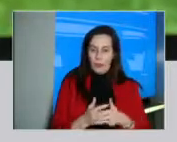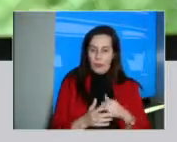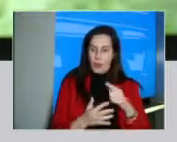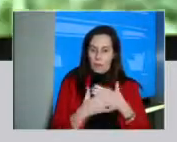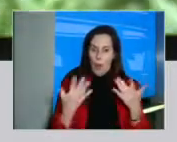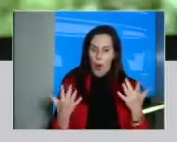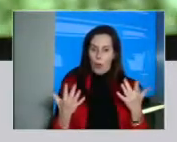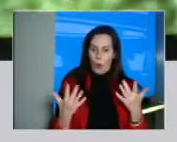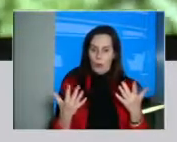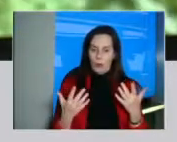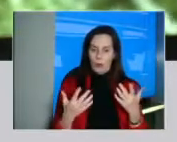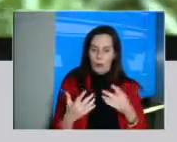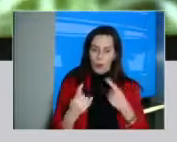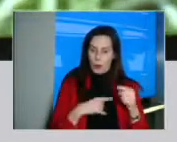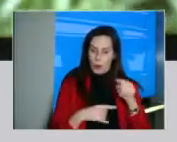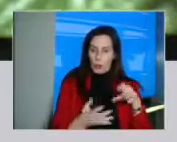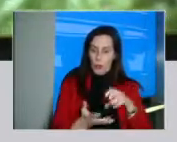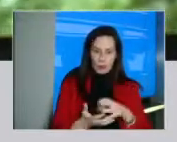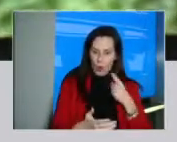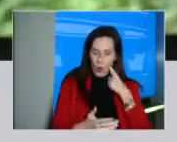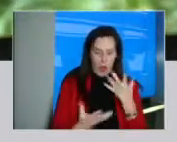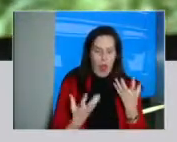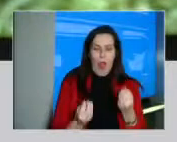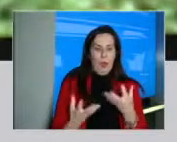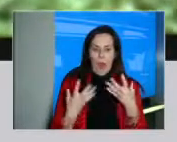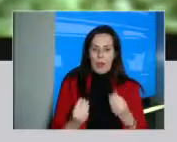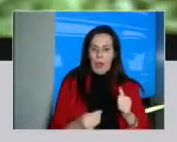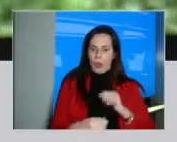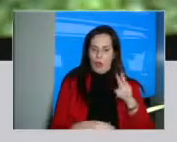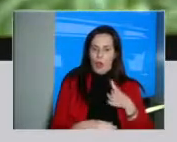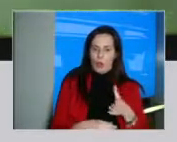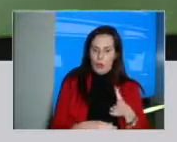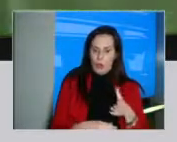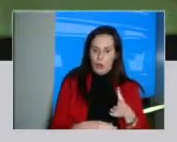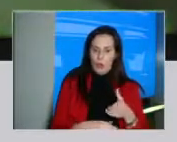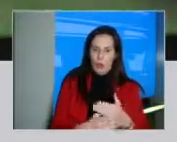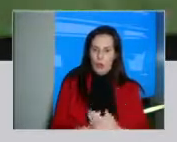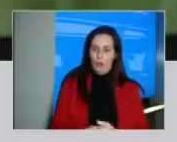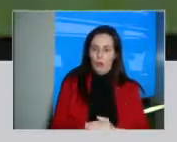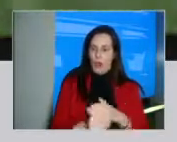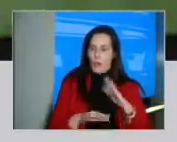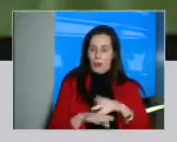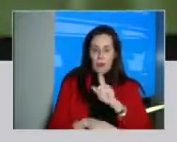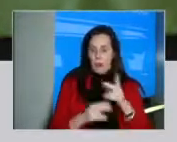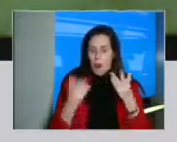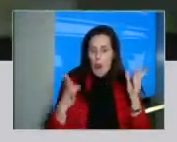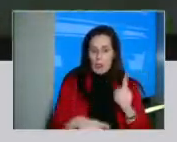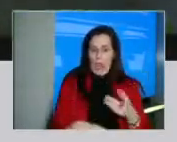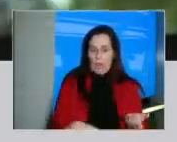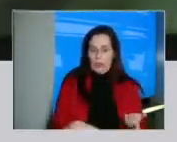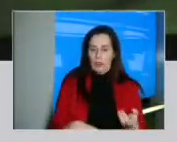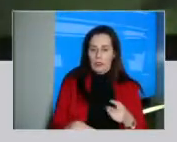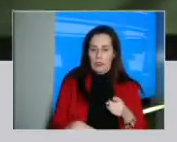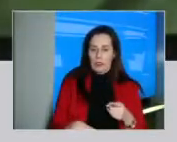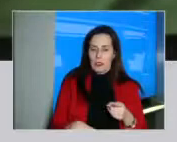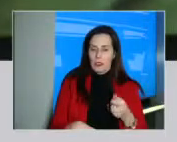ברור וידוע. כל אחד שנכנס לבסיס אורפי רואה את ים, כוח אדם שיש שם, בתפקידים לא חיוניים. זה